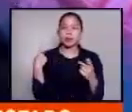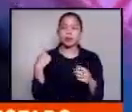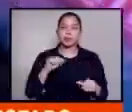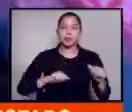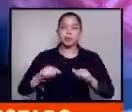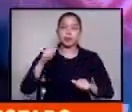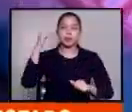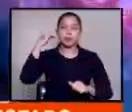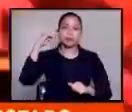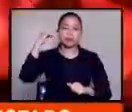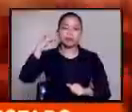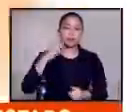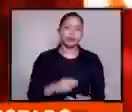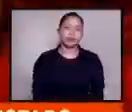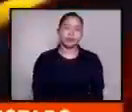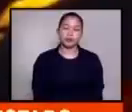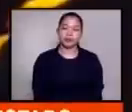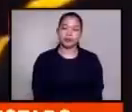Umaaksyon si Jer de la Peña.